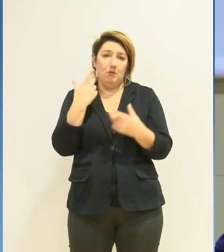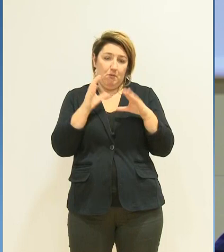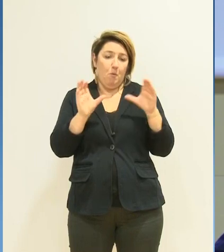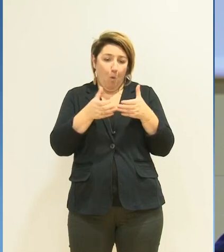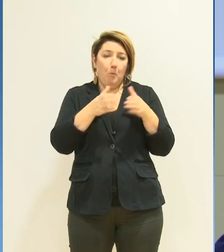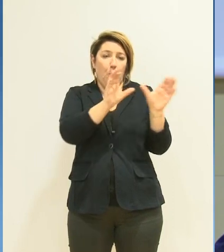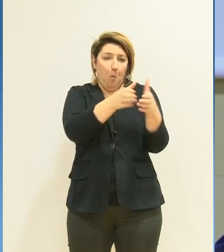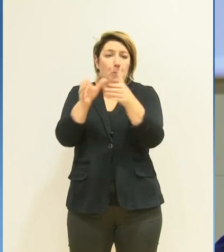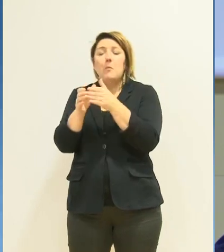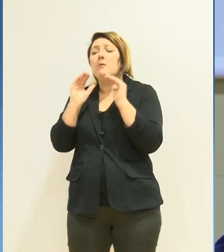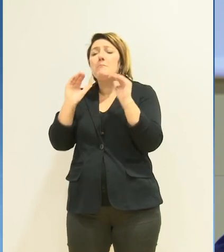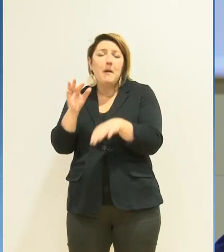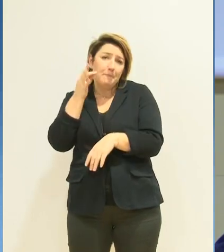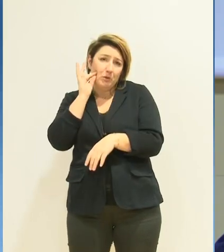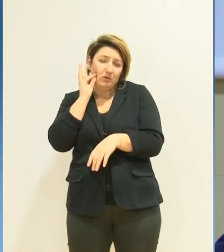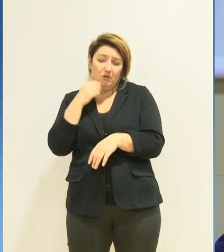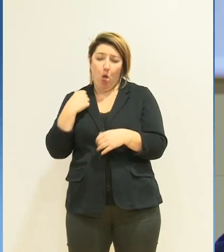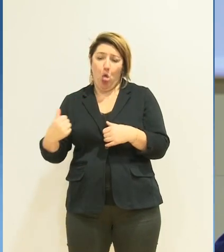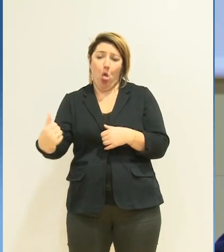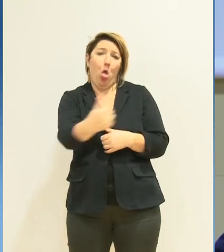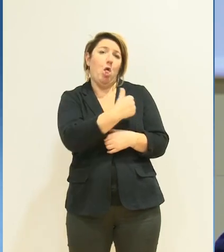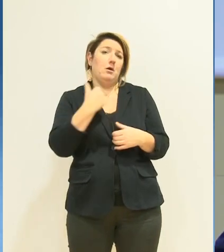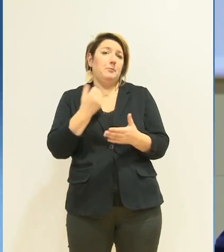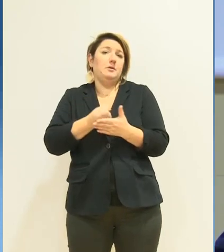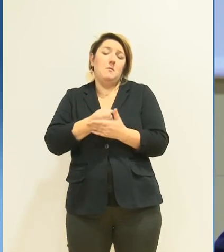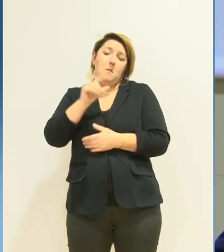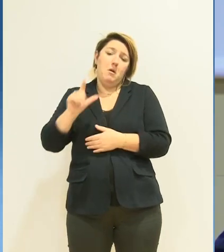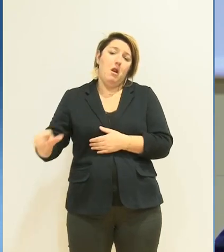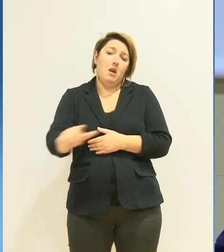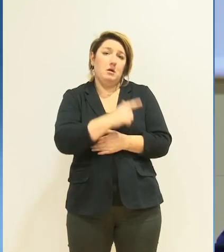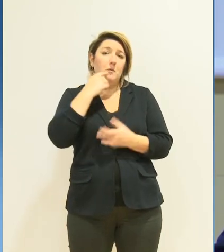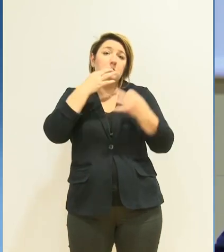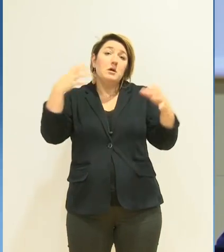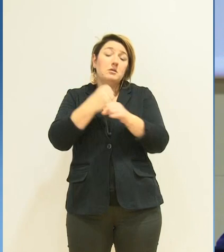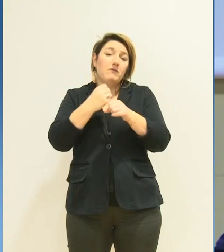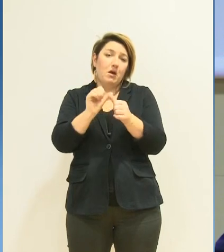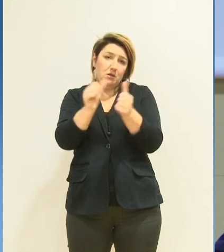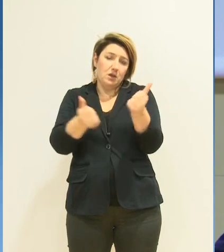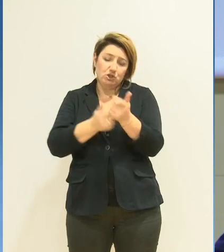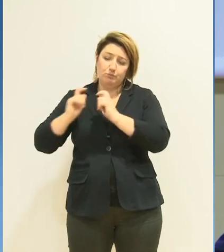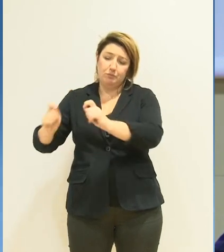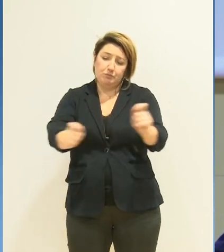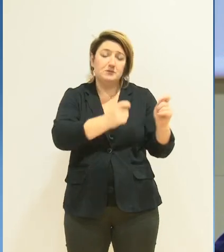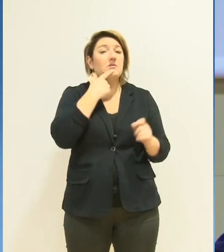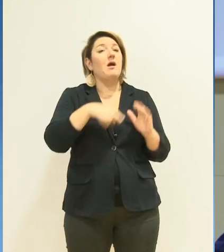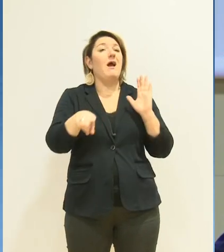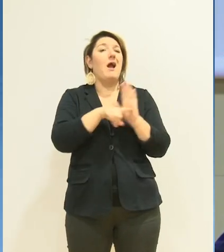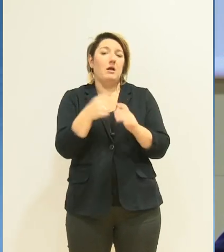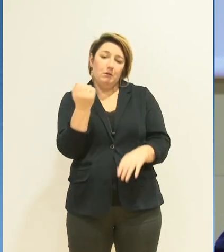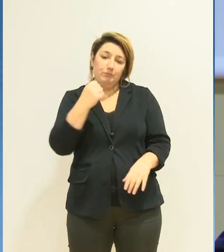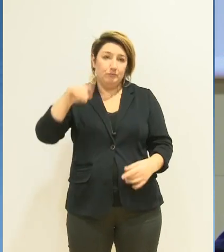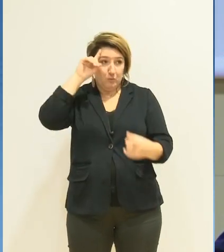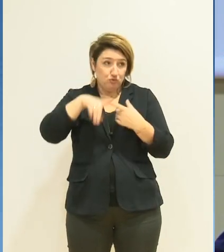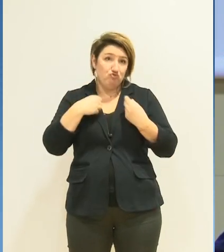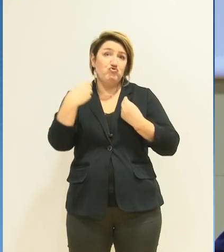groupe même les plus petits d'avoir du temps de travail d'attaché voyez donc nous avons déroger nous avons dérogé à la règle pour permettre d'avoir